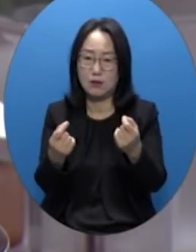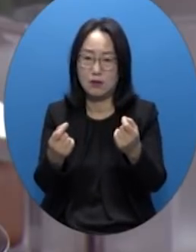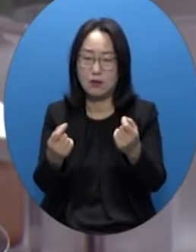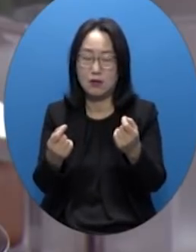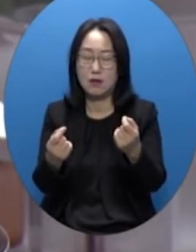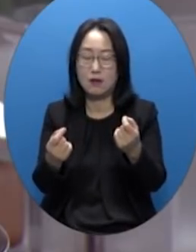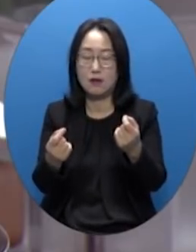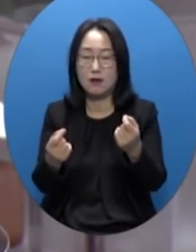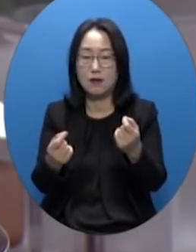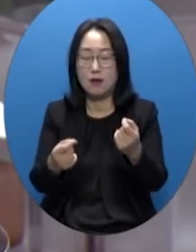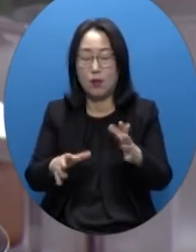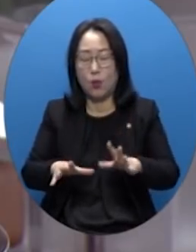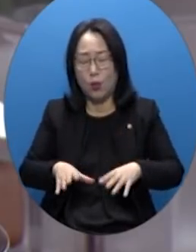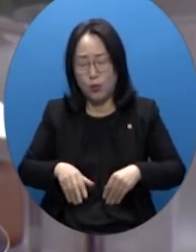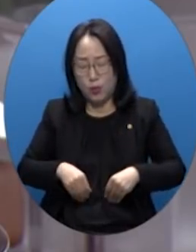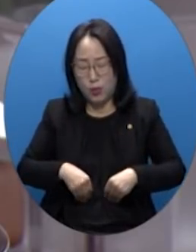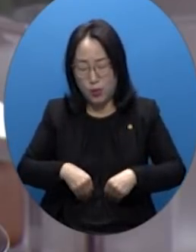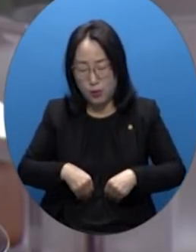굶주려